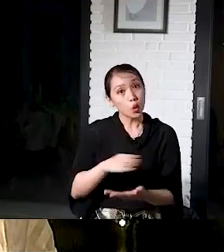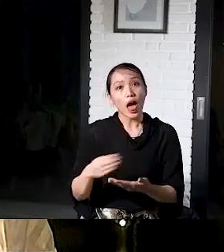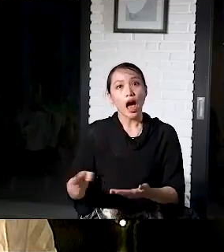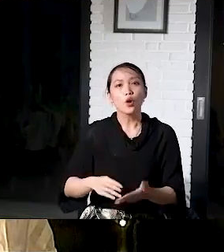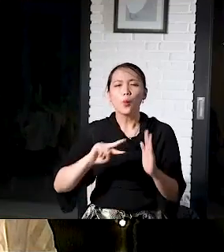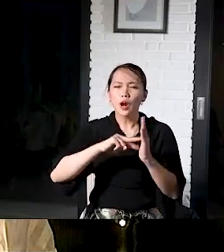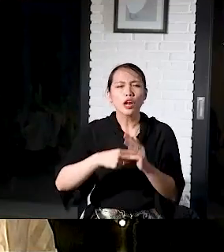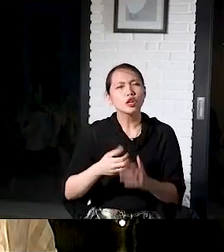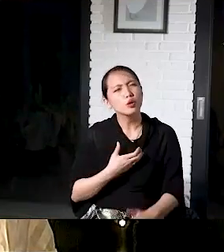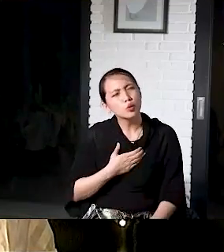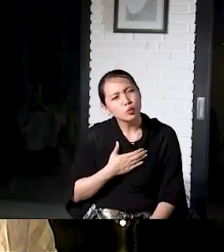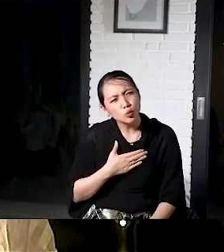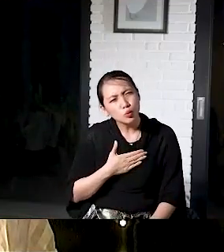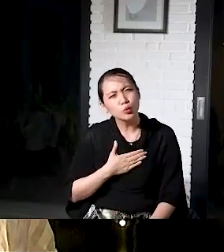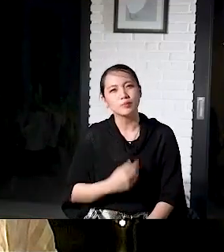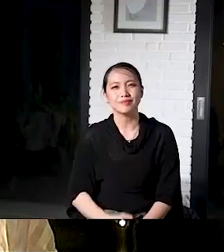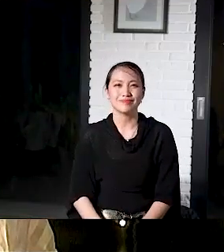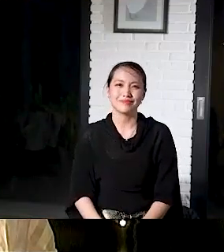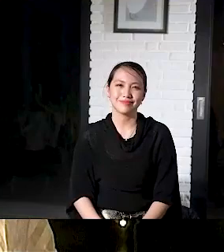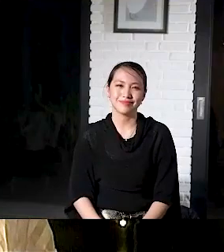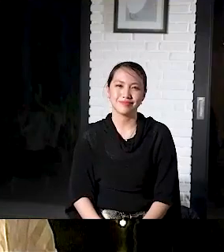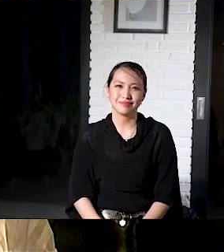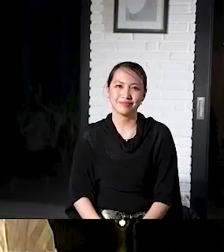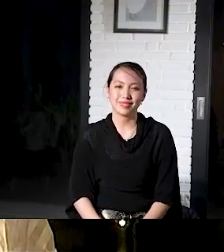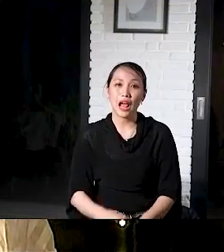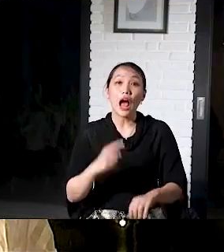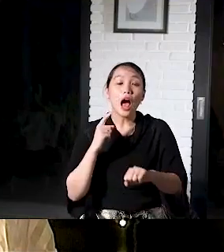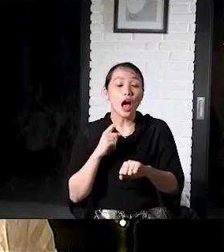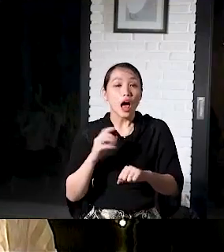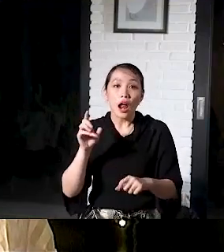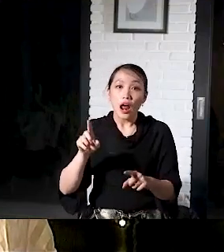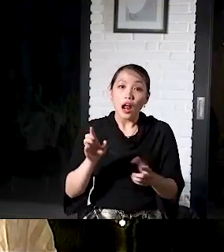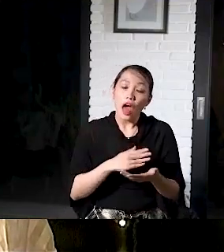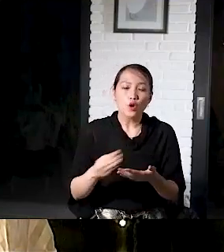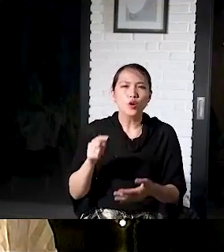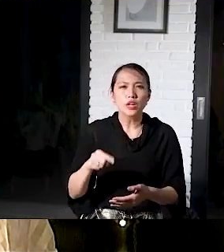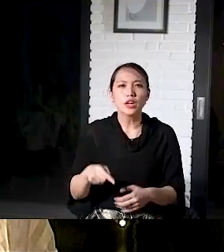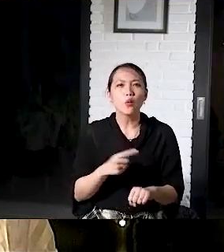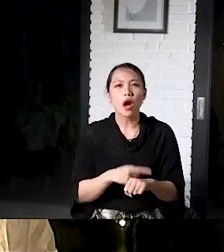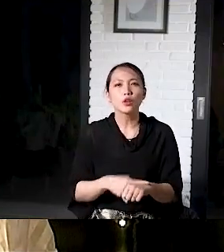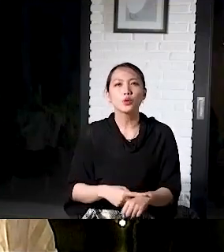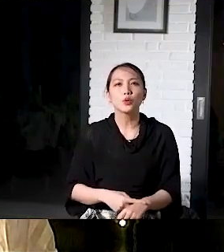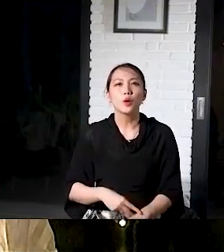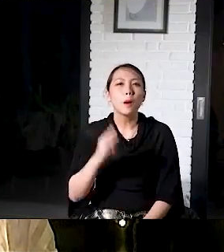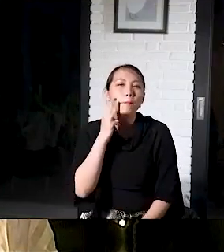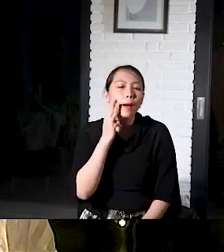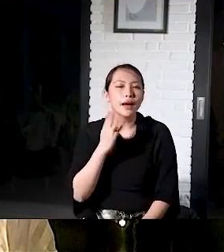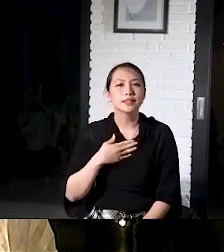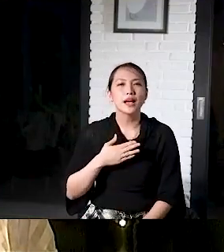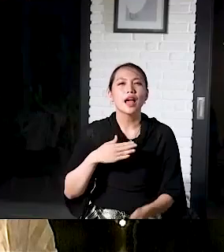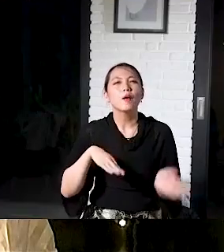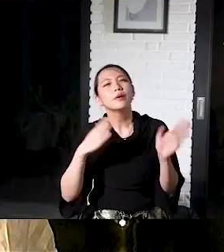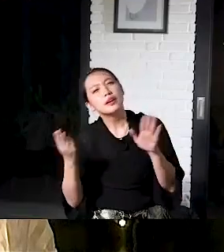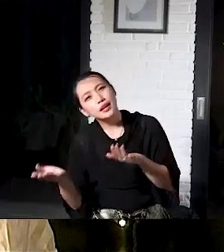lagu ini adalah lagu saat mama saya meninggal， 我妈妈 临死最后一刻的时